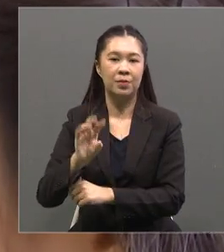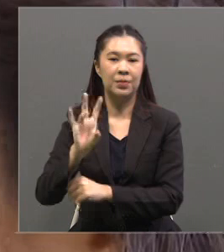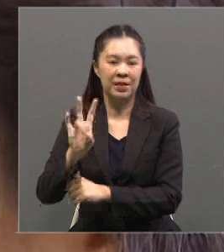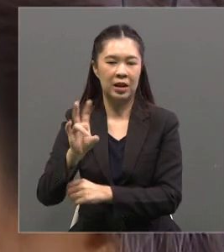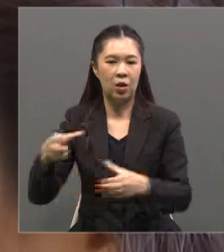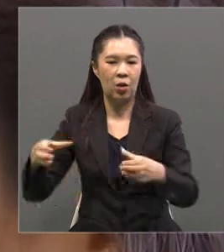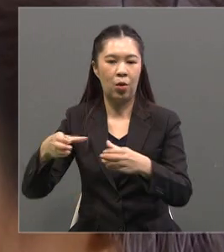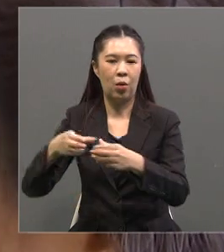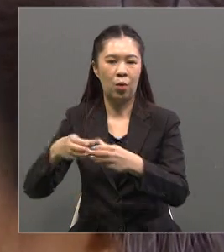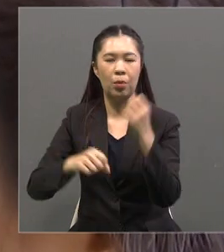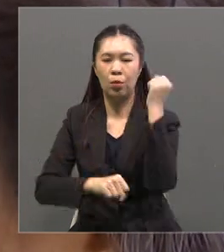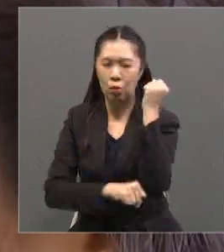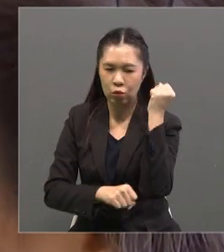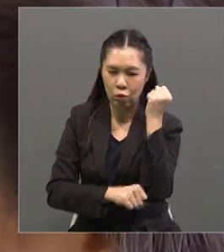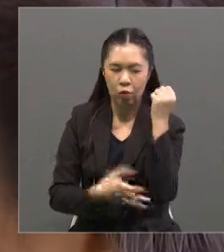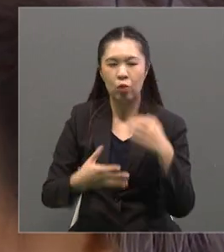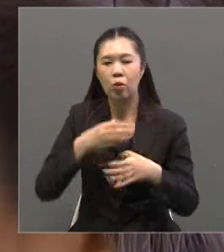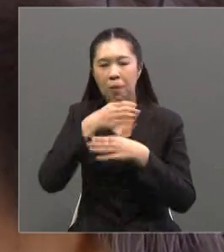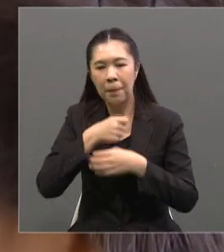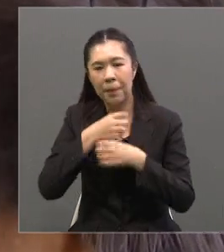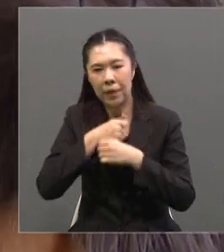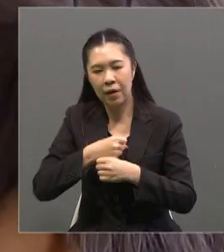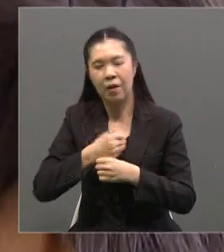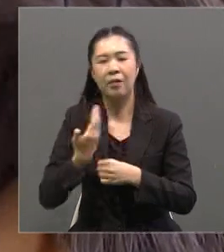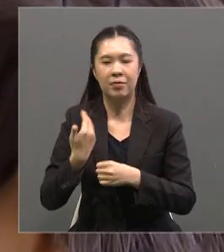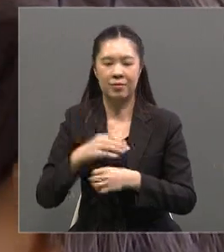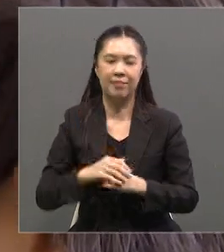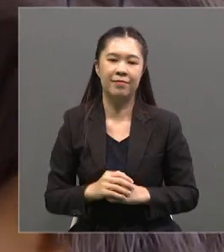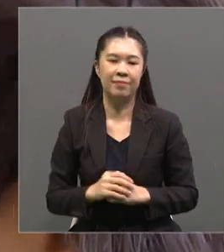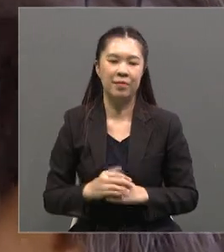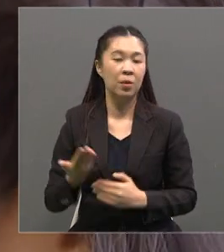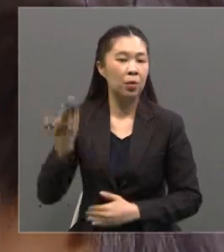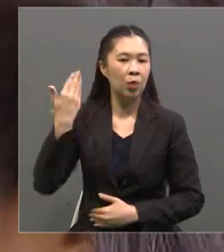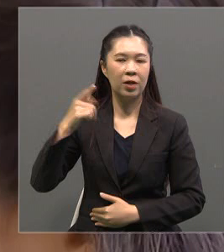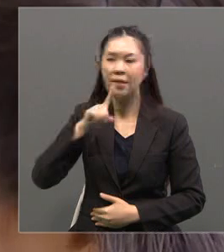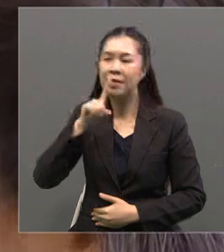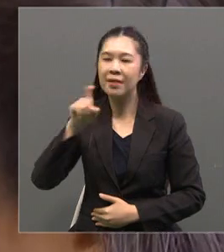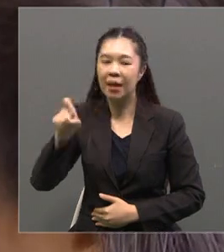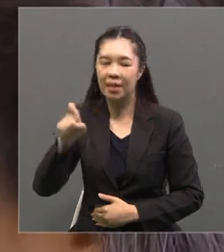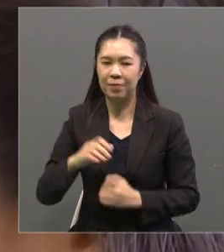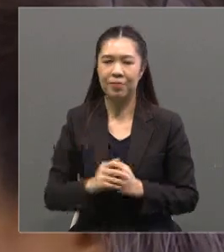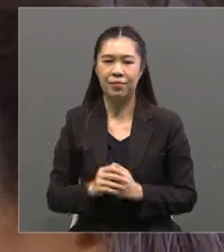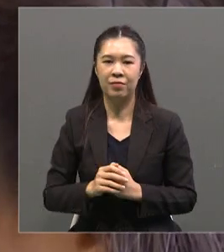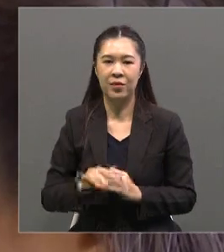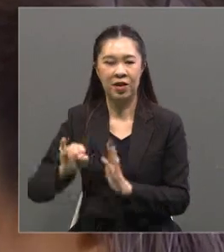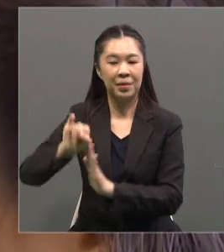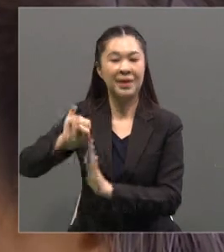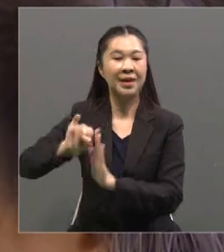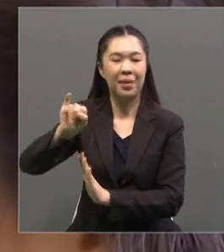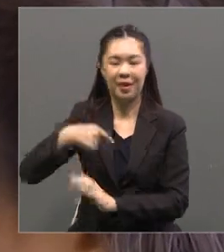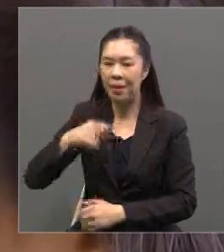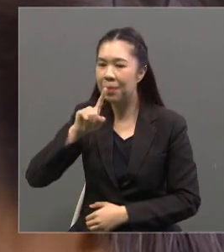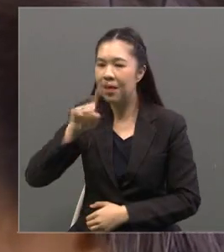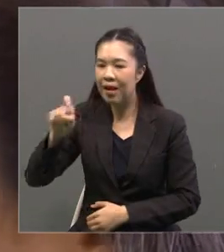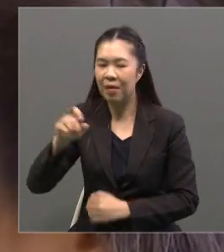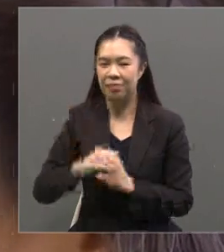ในกลุ่มของเปราะบางเท่านั้นเพราะว่าก่อนหน้านี้มีคนไปถามท่านนายกรัฐมนตรีไง ใช ่เรื่องของ ตอนไปเชียงใหม่ ใช่ค่ะ